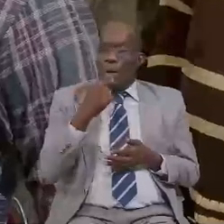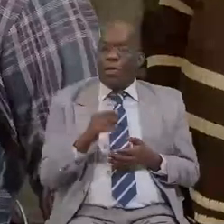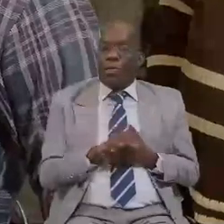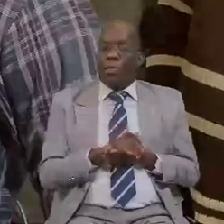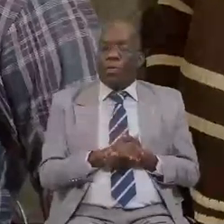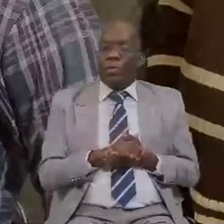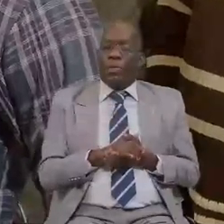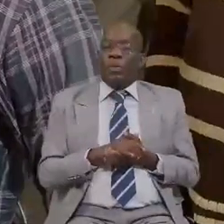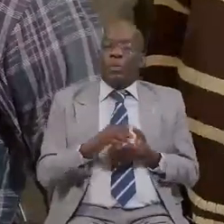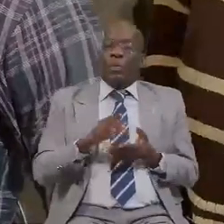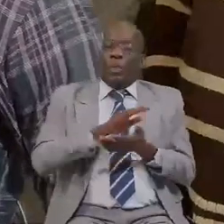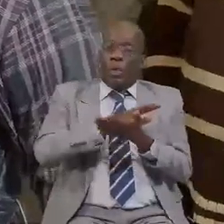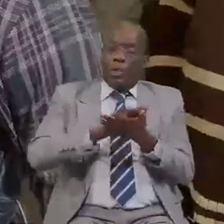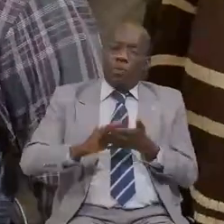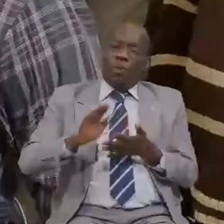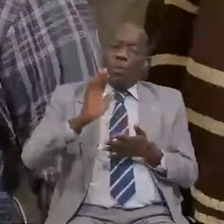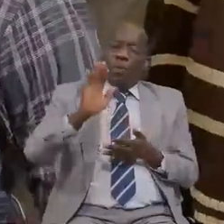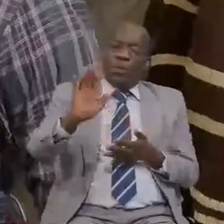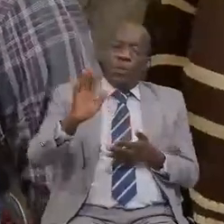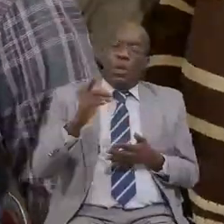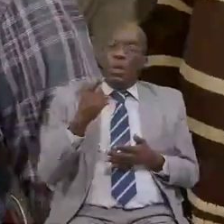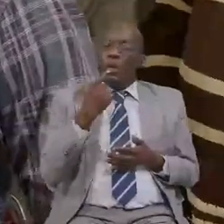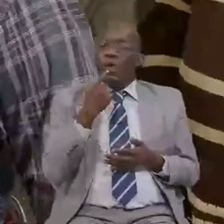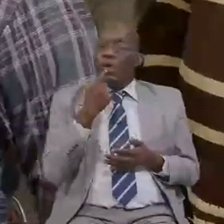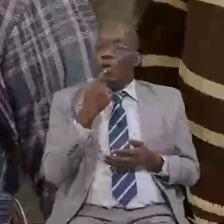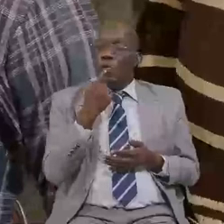Qu'il purge vos lèvres.